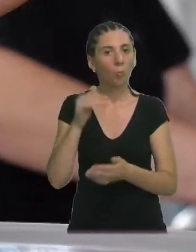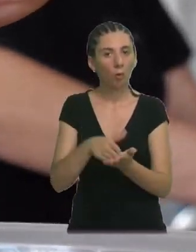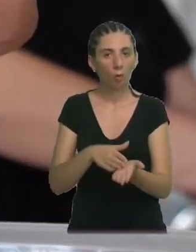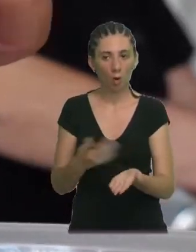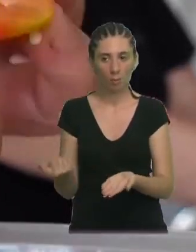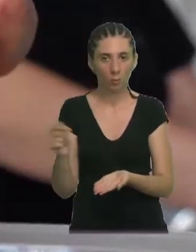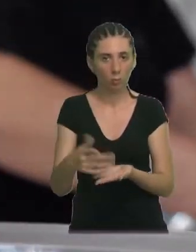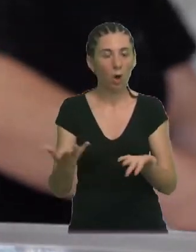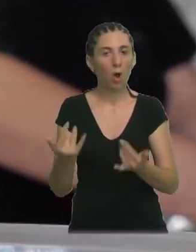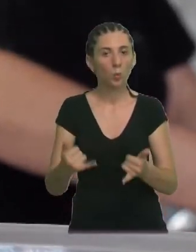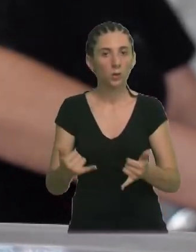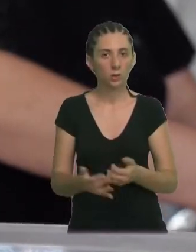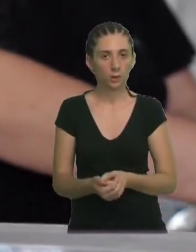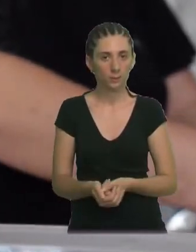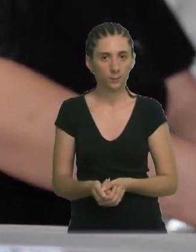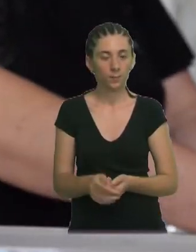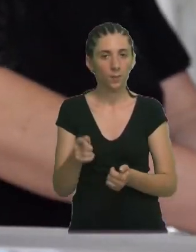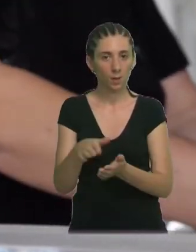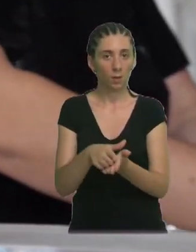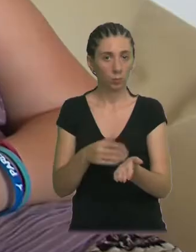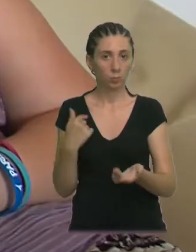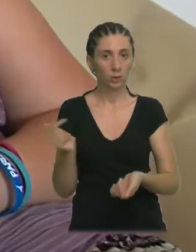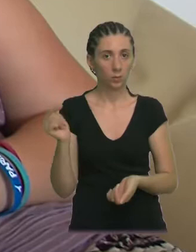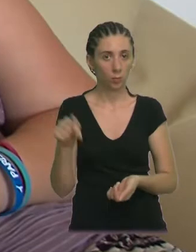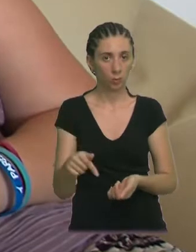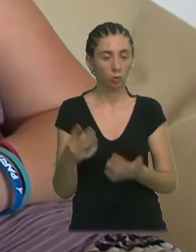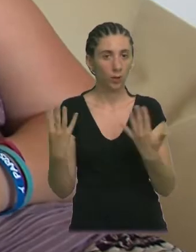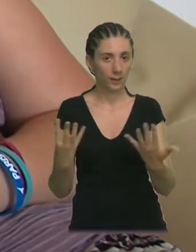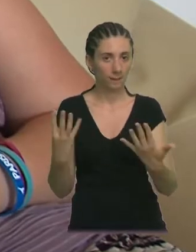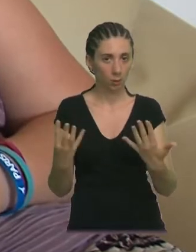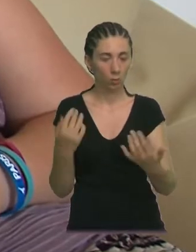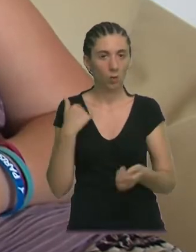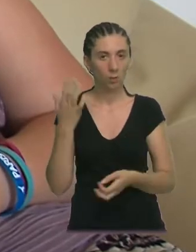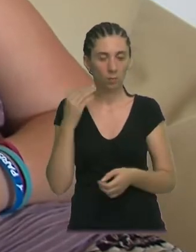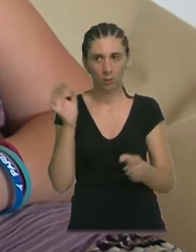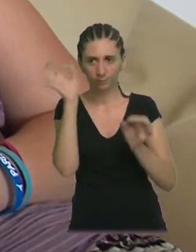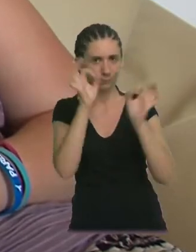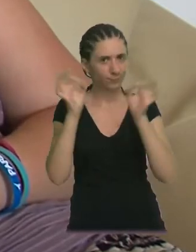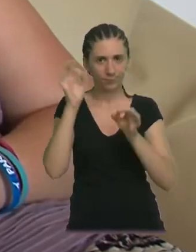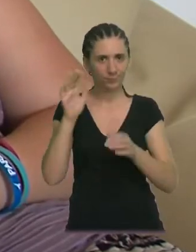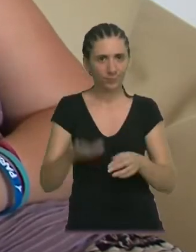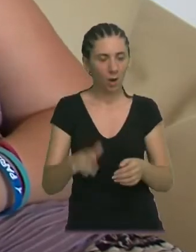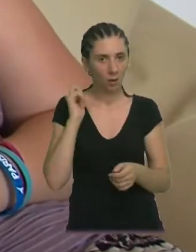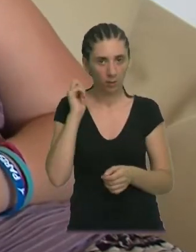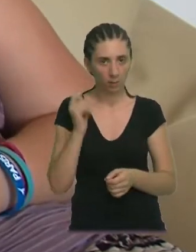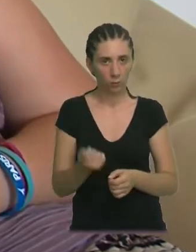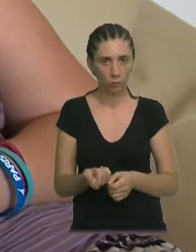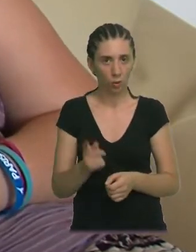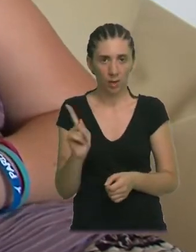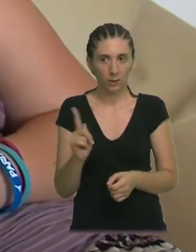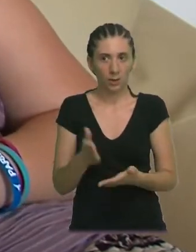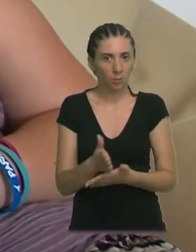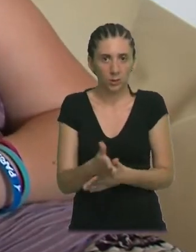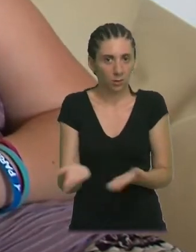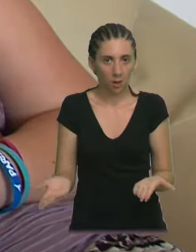na početku, kako je to sada? Pa na početku došla sam sa 9 godina, bila sam zbunjena mala djevojčica,